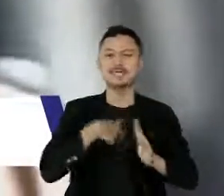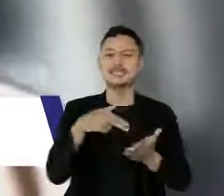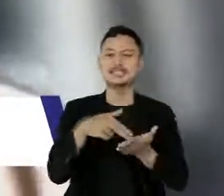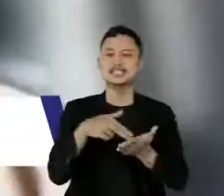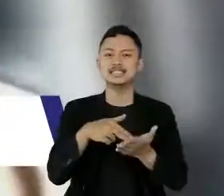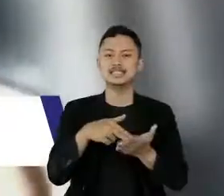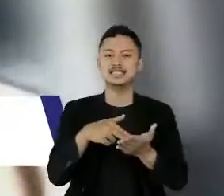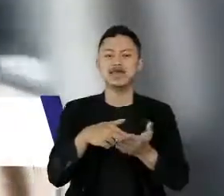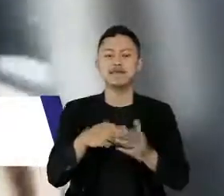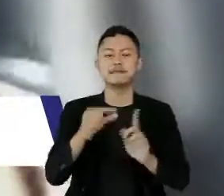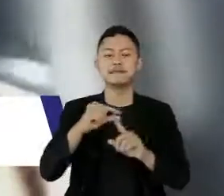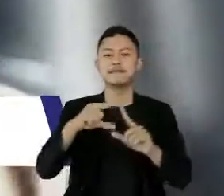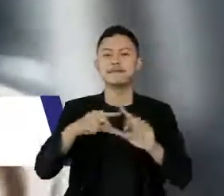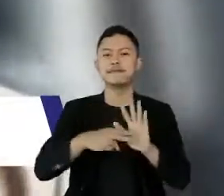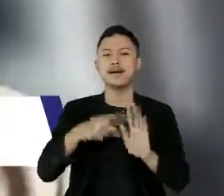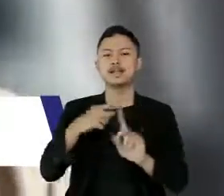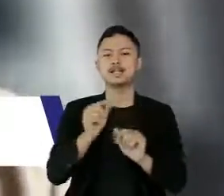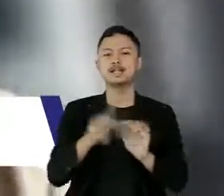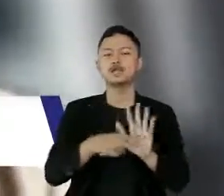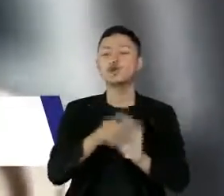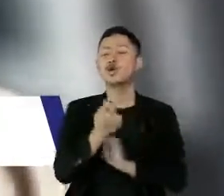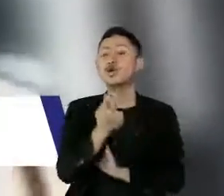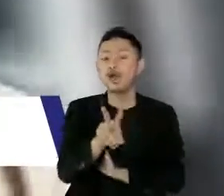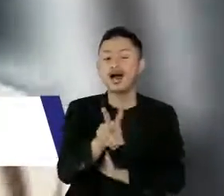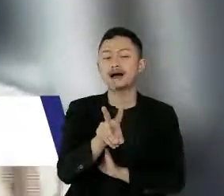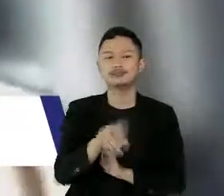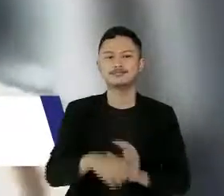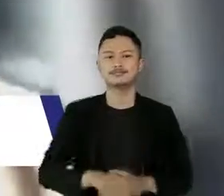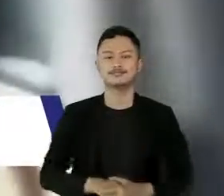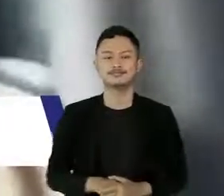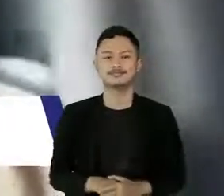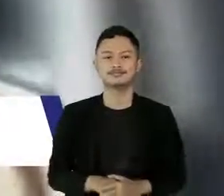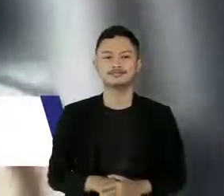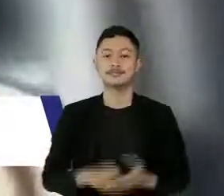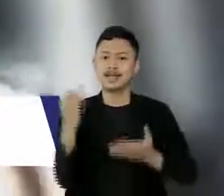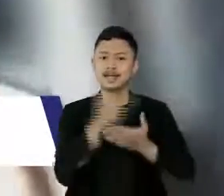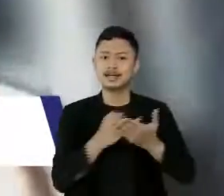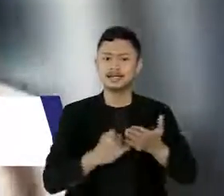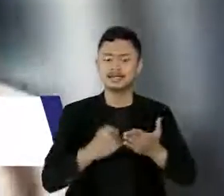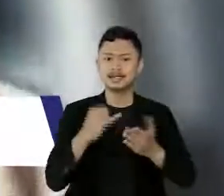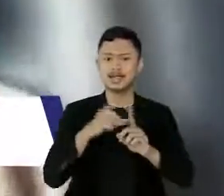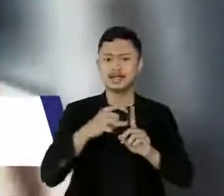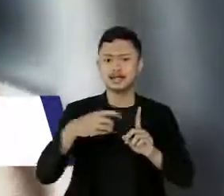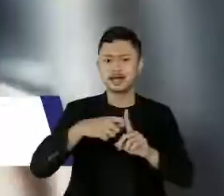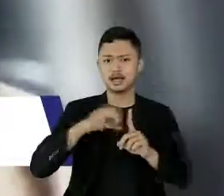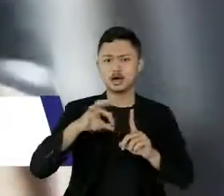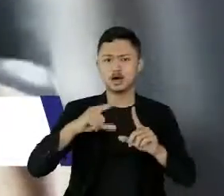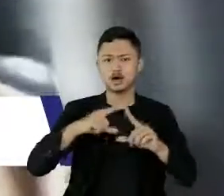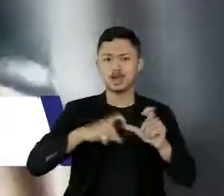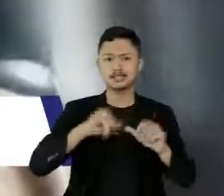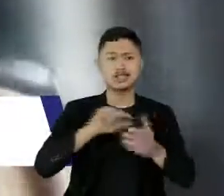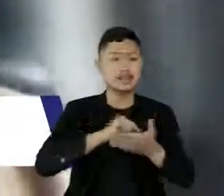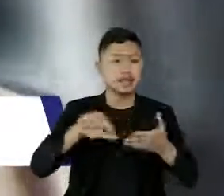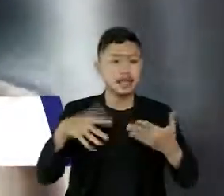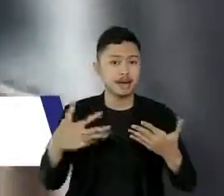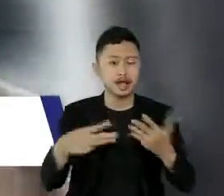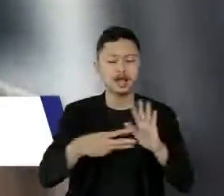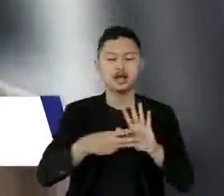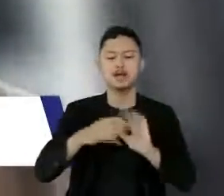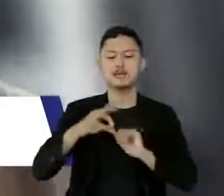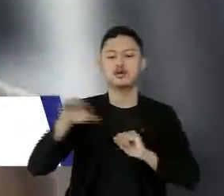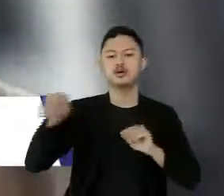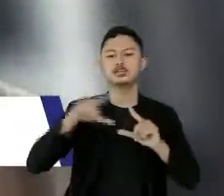memberikan 2 bait pantun buat semangat kita semua. Seni dekorasi di bidang disebut juga mozaik.